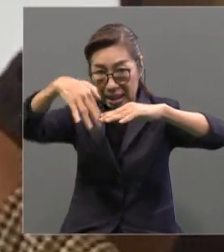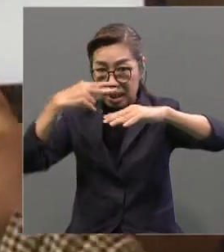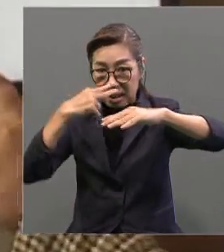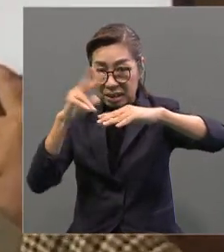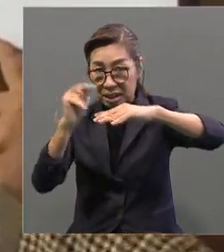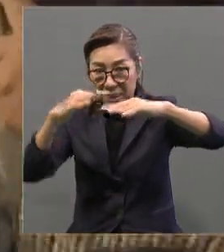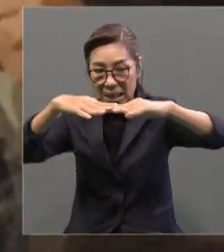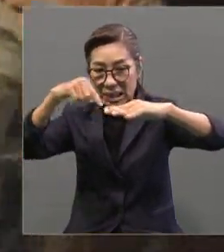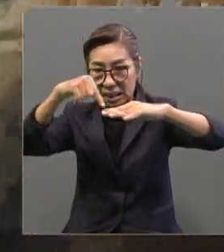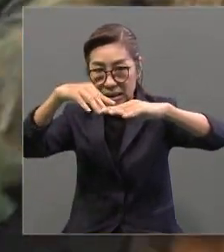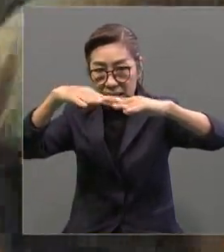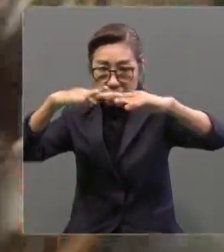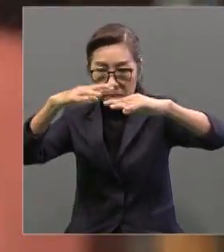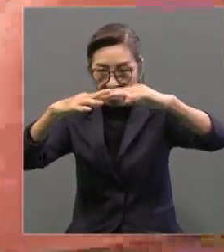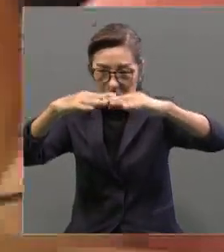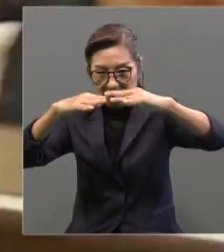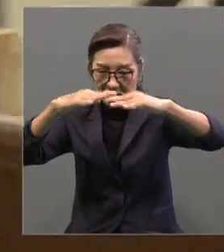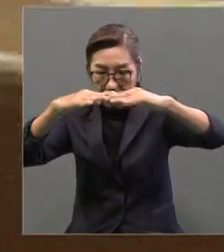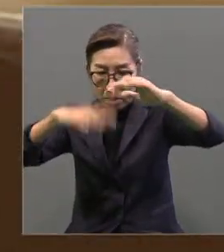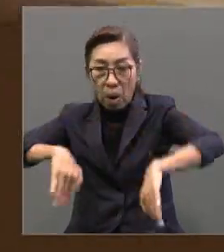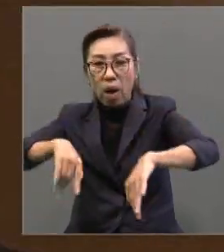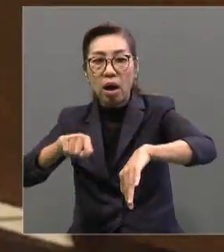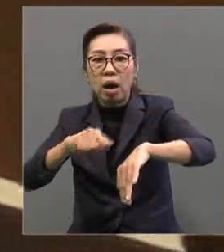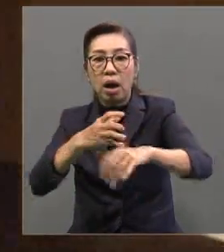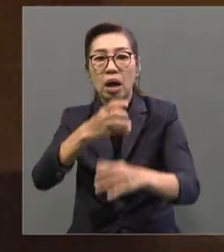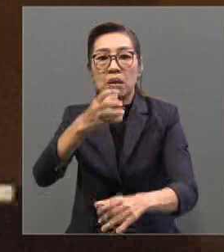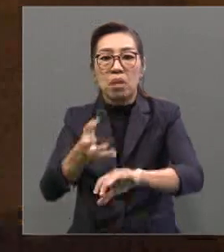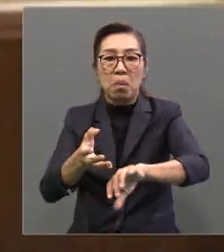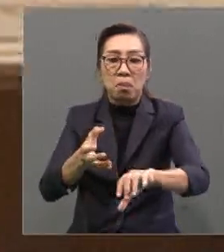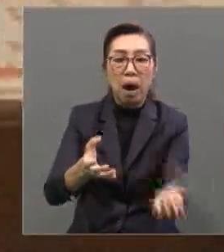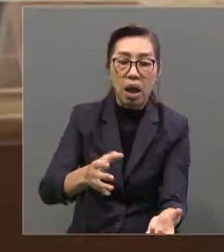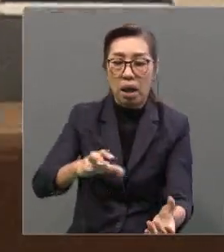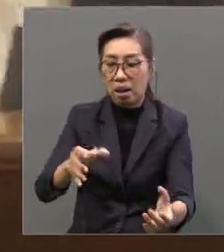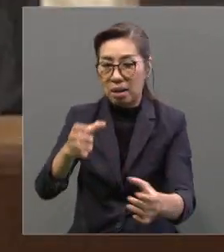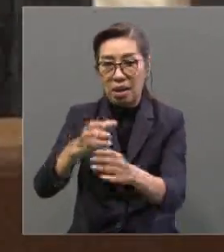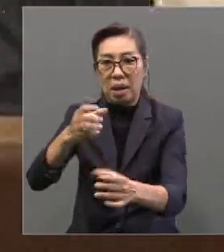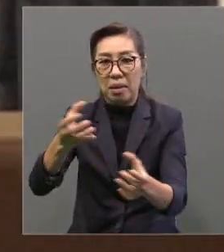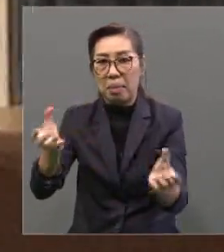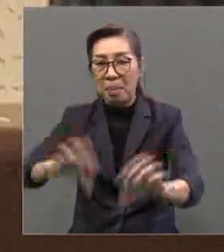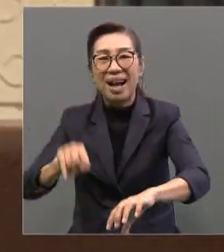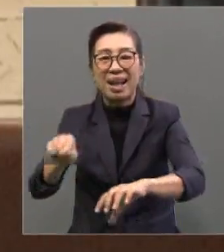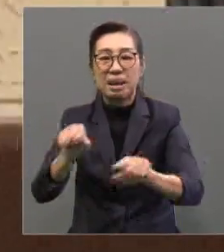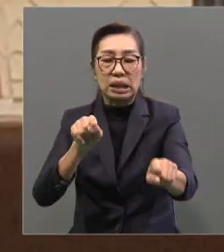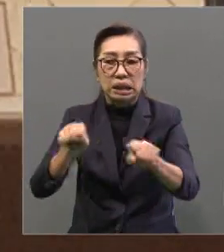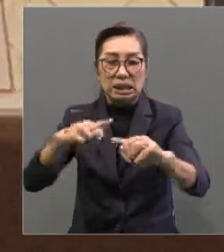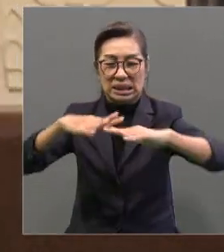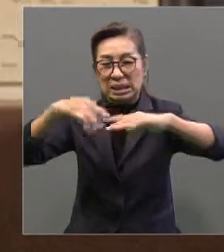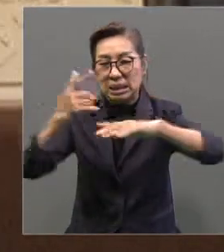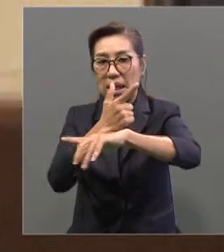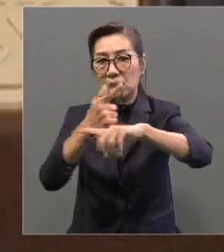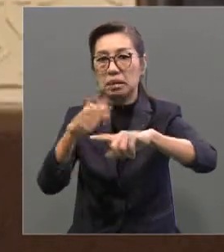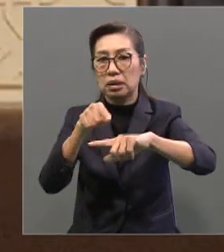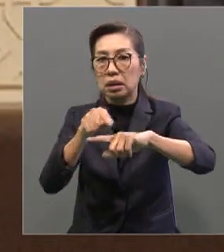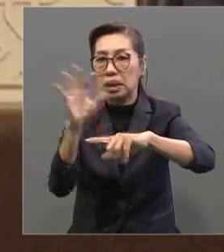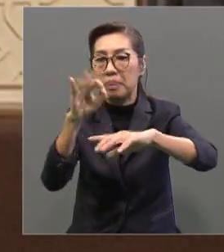สีน้ำเงินนี่แหละค่ะมันเกิดความไม่สมดุลนะอันนี้จากข้อความการแถลงนะมันก็เลยเป็นอีกหนึ่งสาเหตุที่คาดการณ์กันว่า มันจะเป็นสาเหตุ